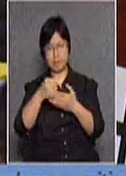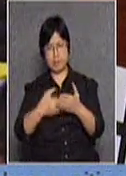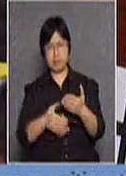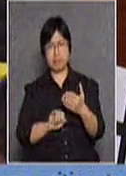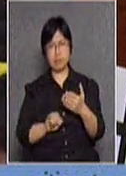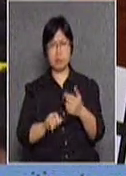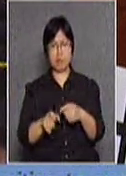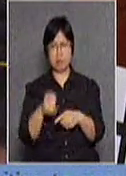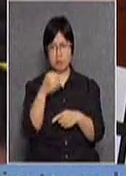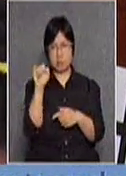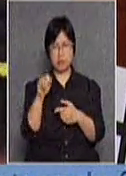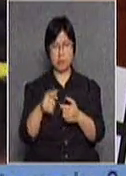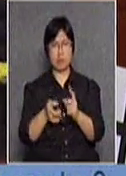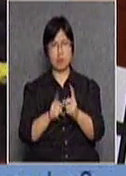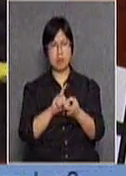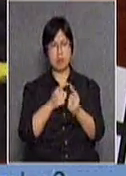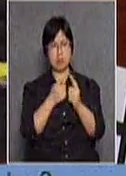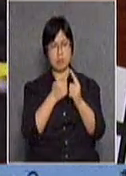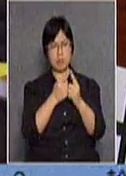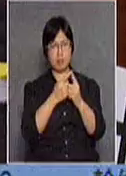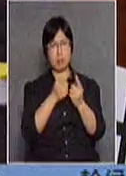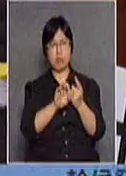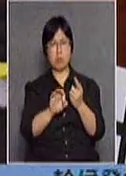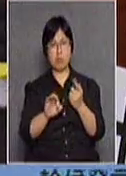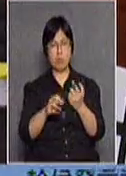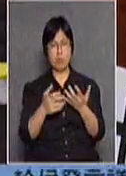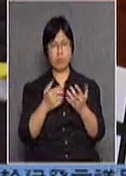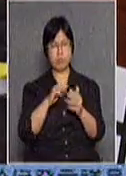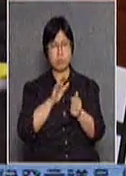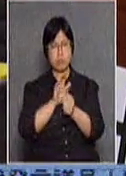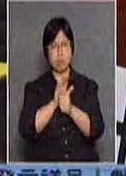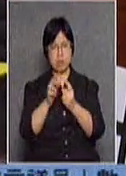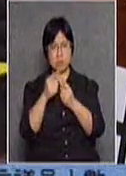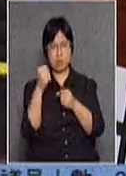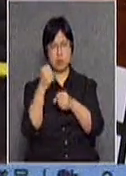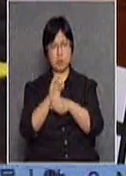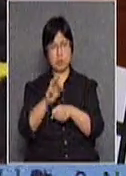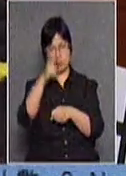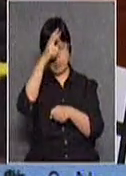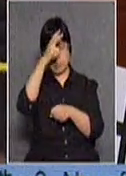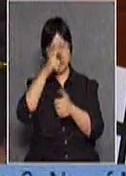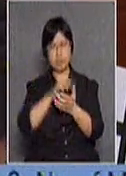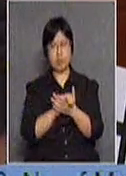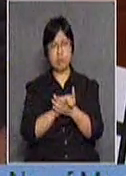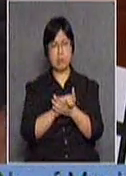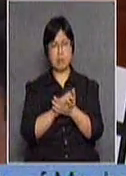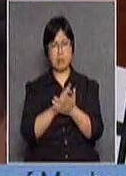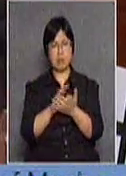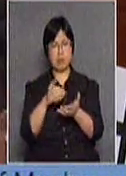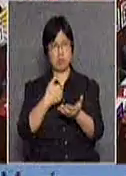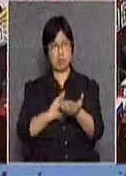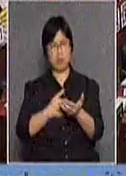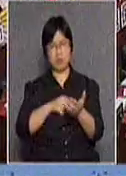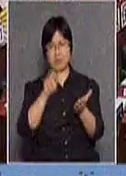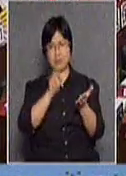沒可能被一個不代表人民的和完全沒有為人民做事的政府大家拿點良心出來看